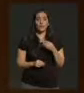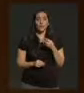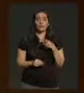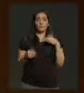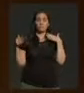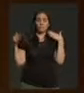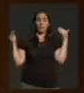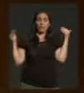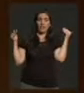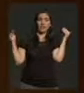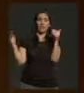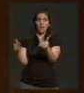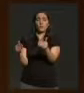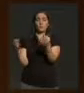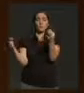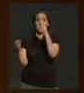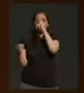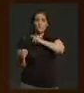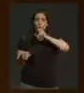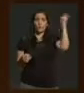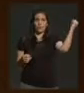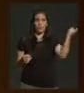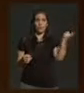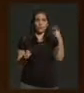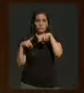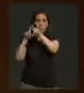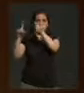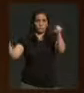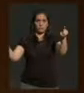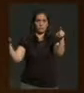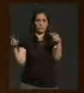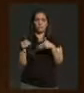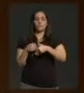Datozen egunotan, horren inguruko aurkezpen publikoa egingo dugu.